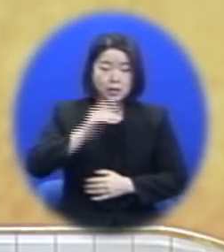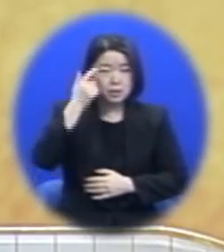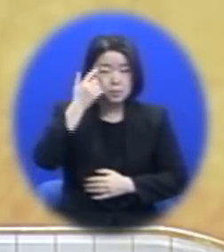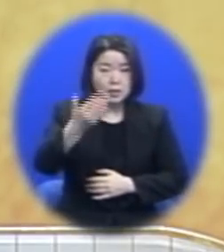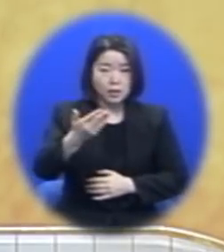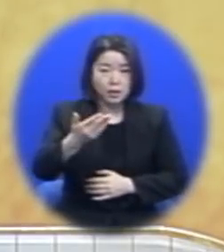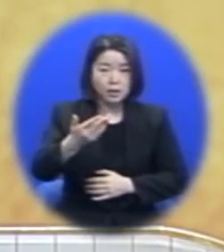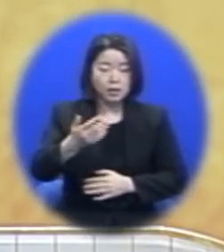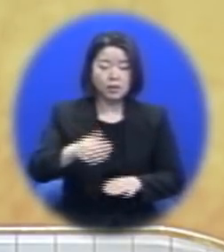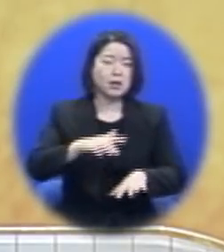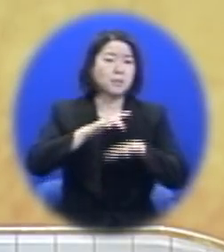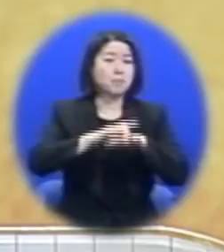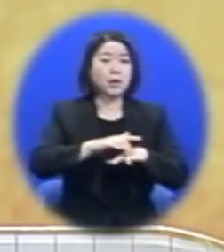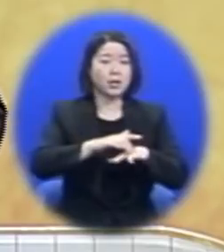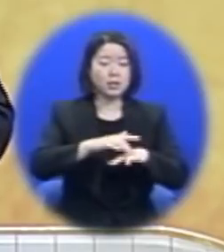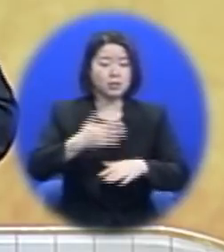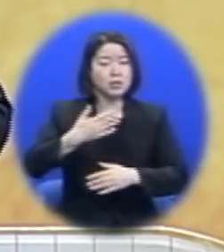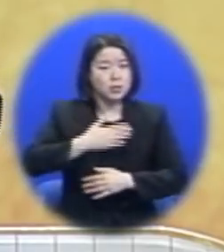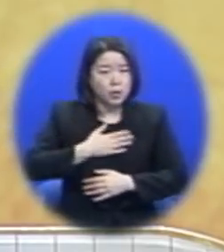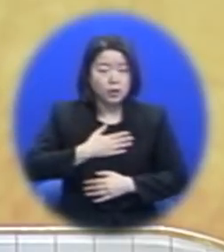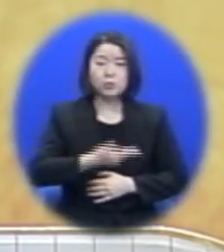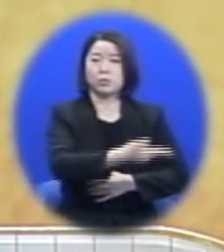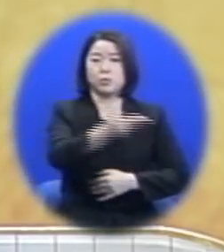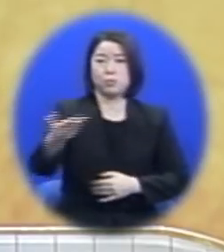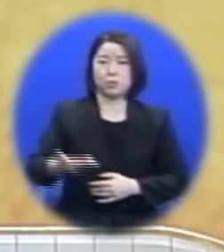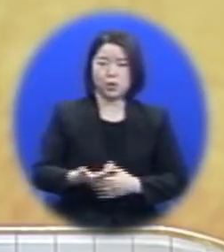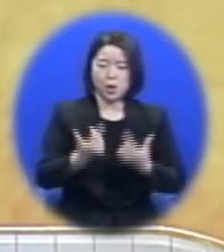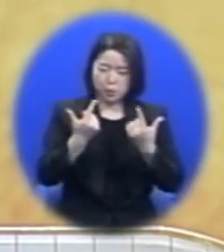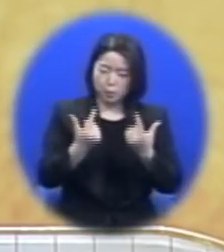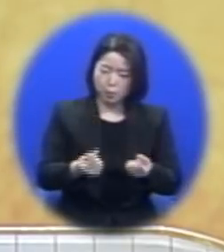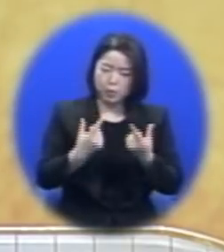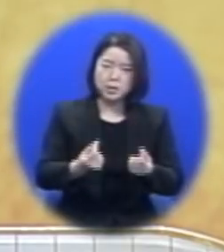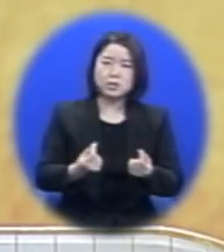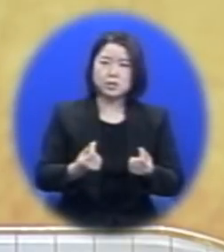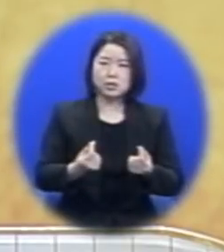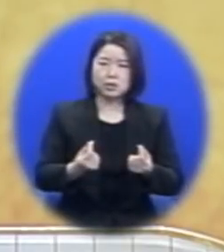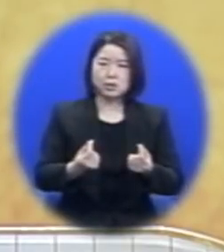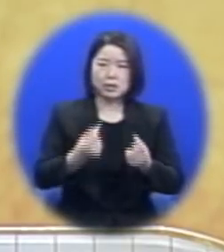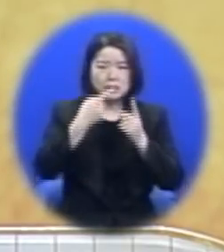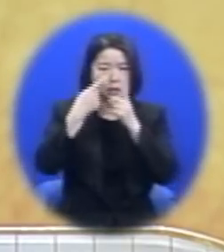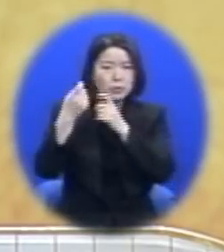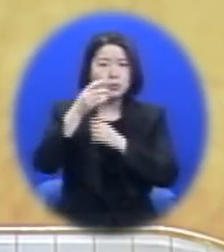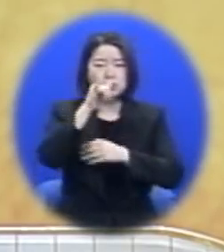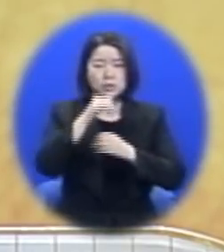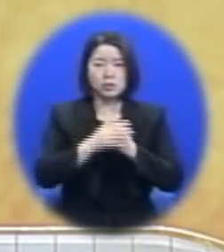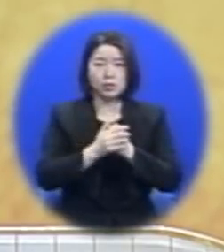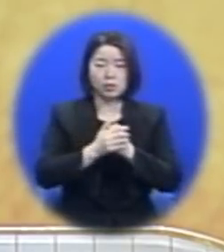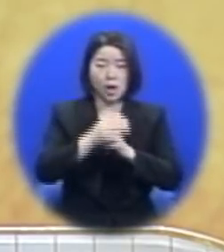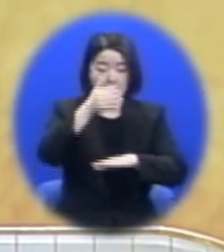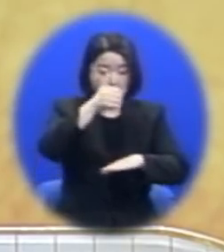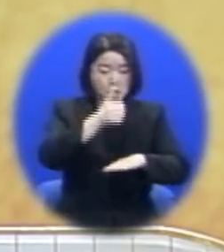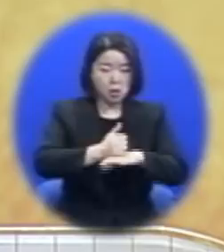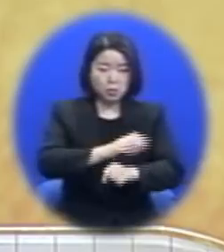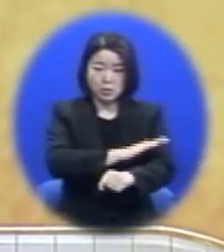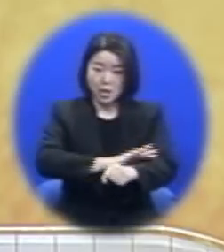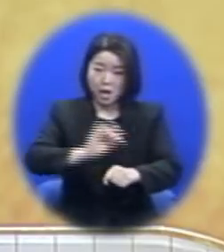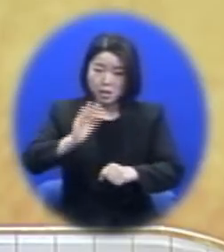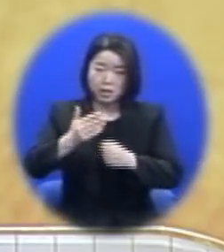마귀가? 저에게도 여러분에게도 똑같이 합니다. 결국은 잘 되니까 감사하는